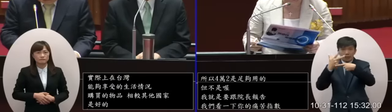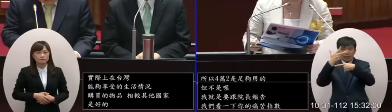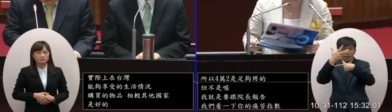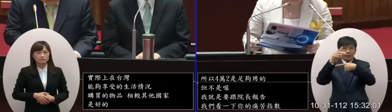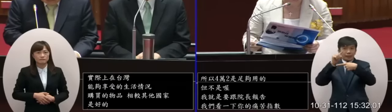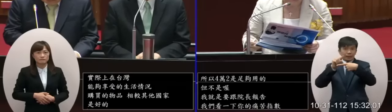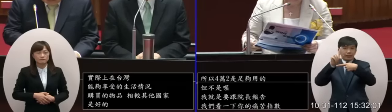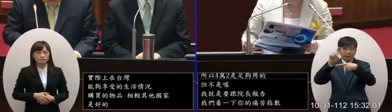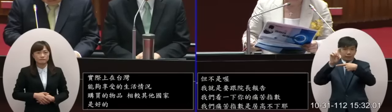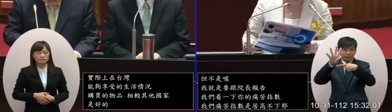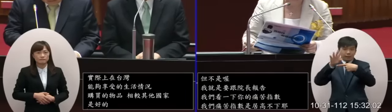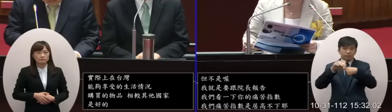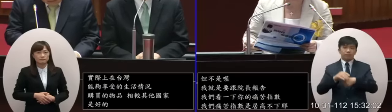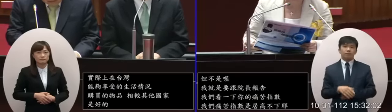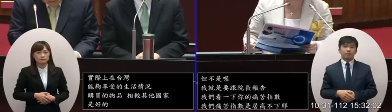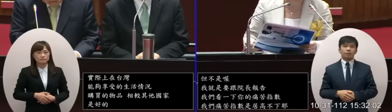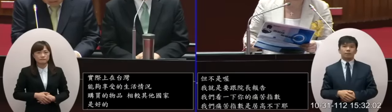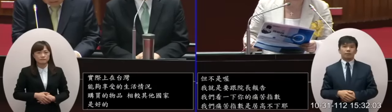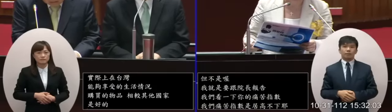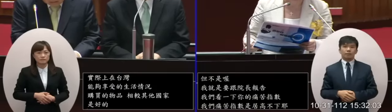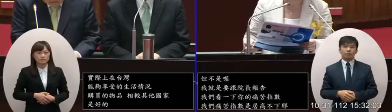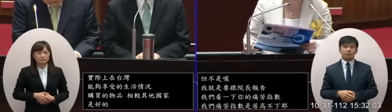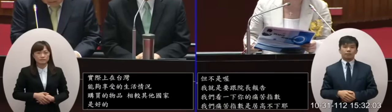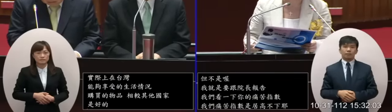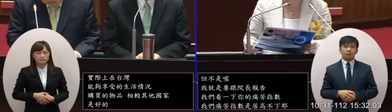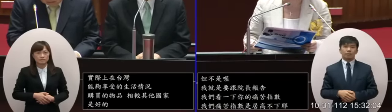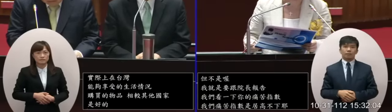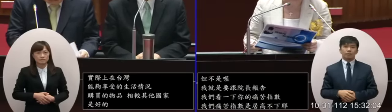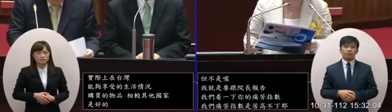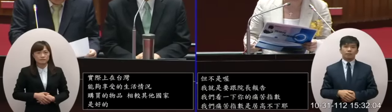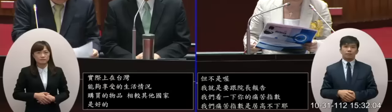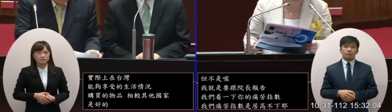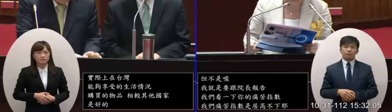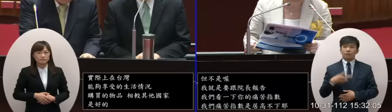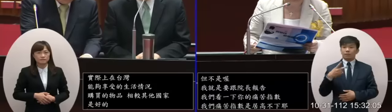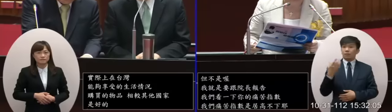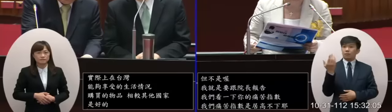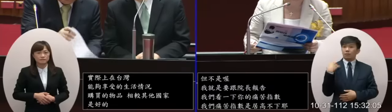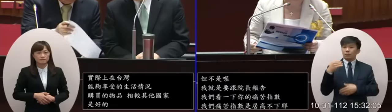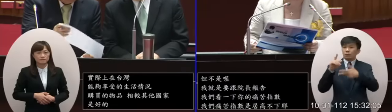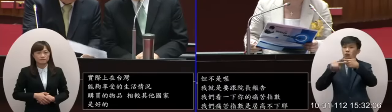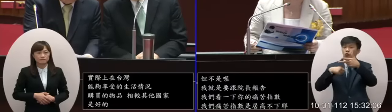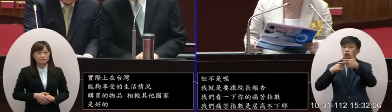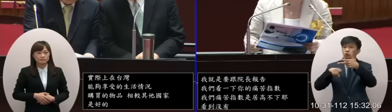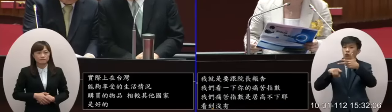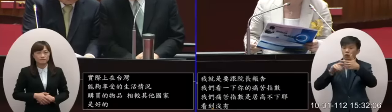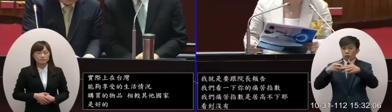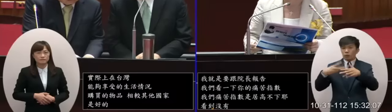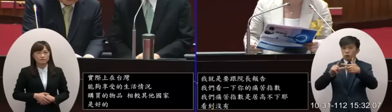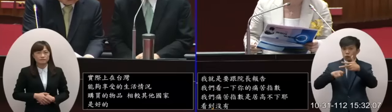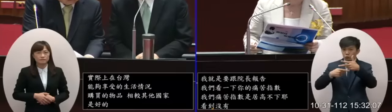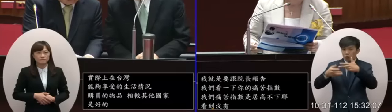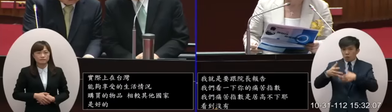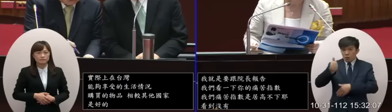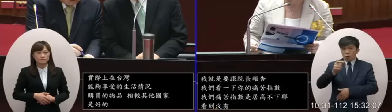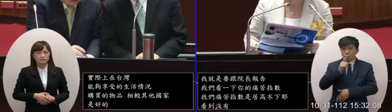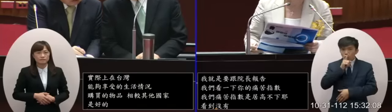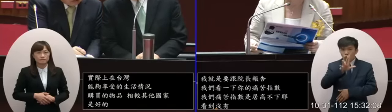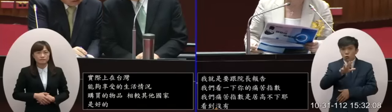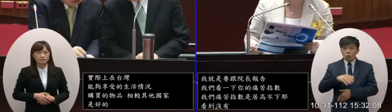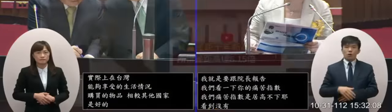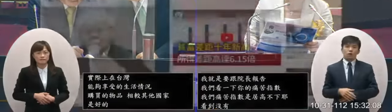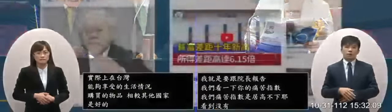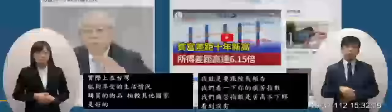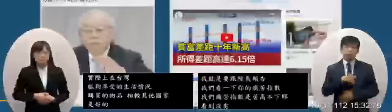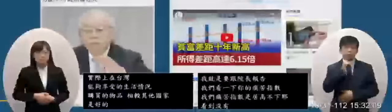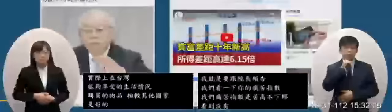到7.14，然后呢，这个部分呢，其实朱泽民这个主计长呢，他也提到的，你知道，他讲说